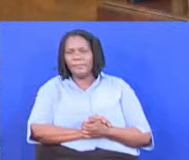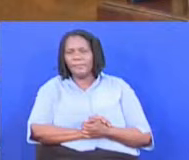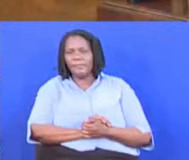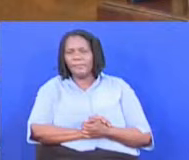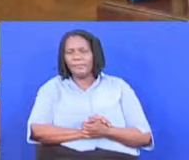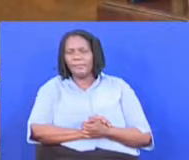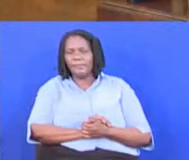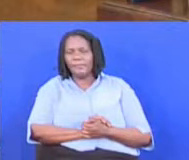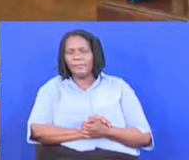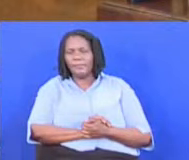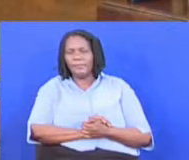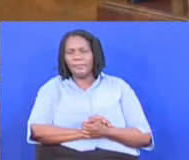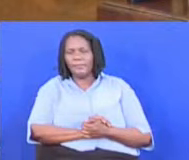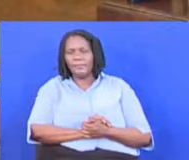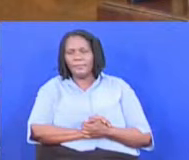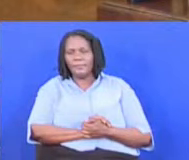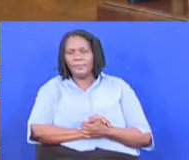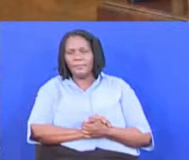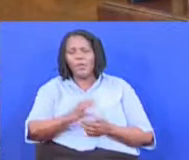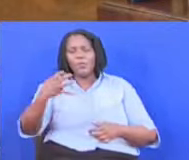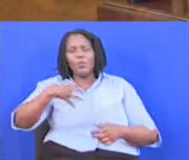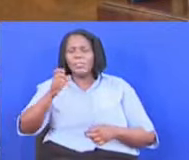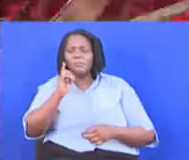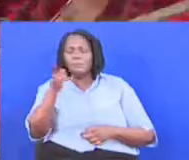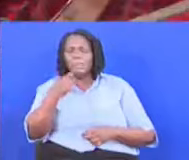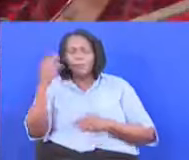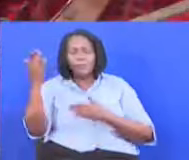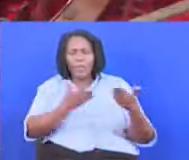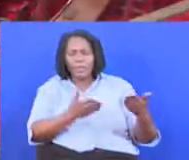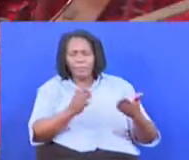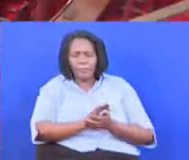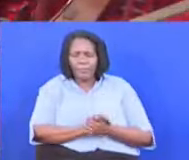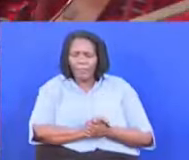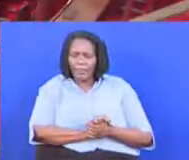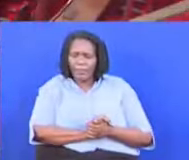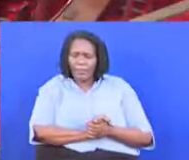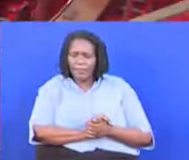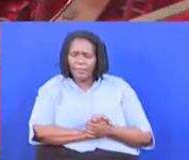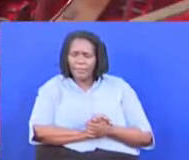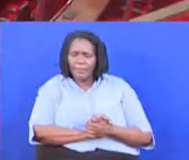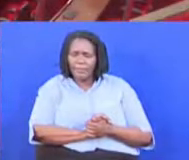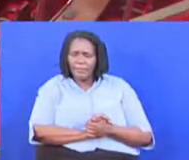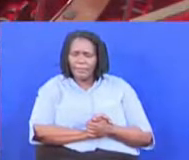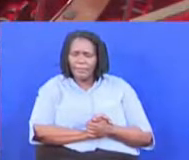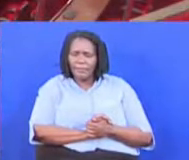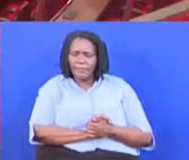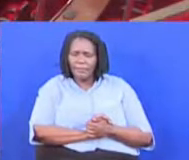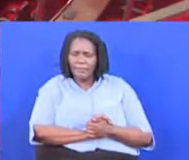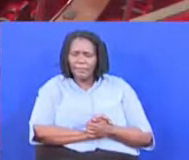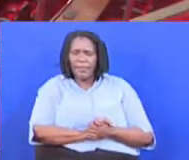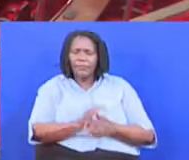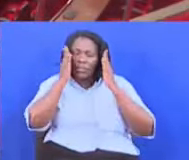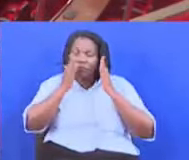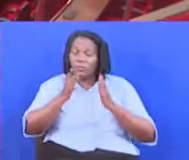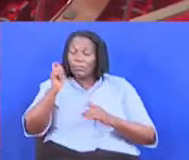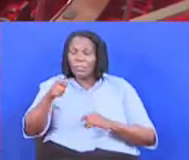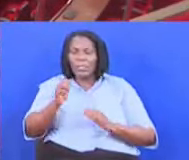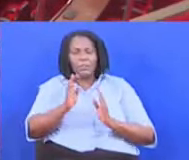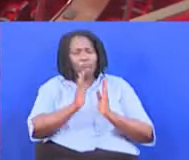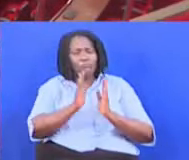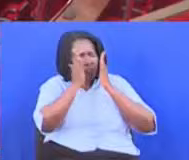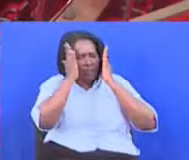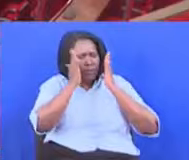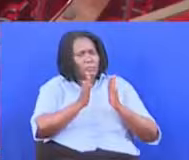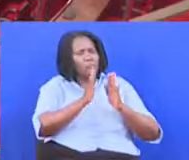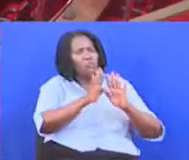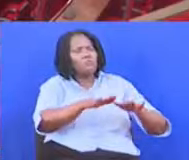Mheshimiwa Waziri, majibu. Spika, na mshukuru sana Mheshimiwa Rita Kabati kwa swali lake zuri, lakini